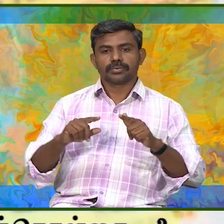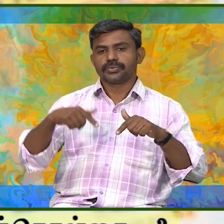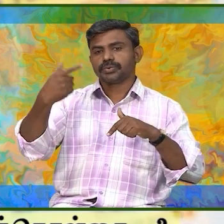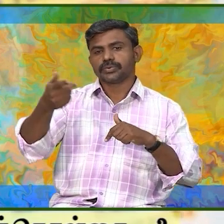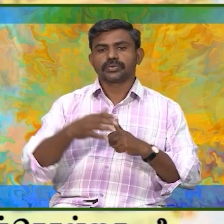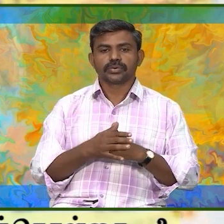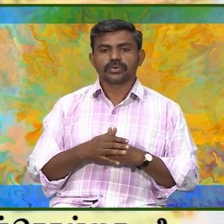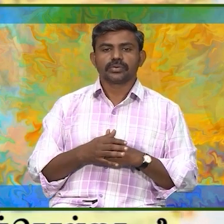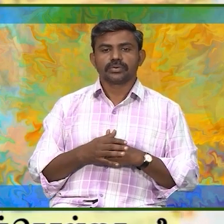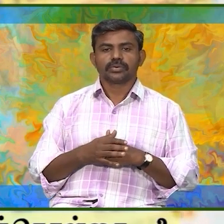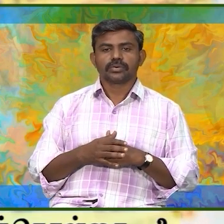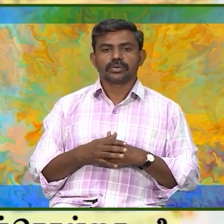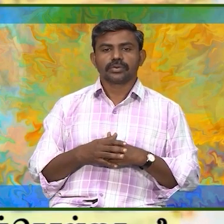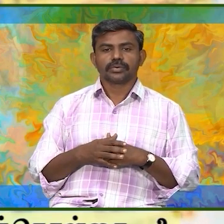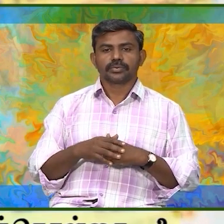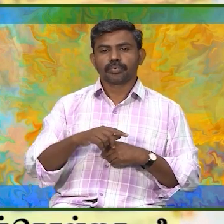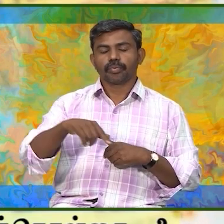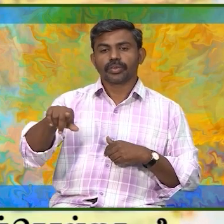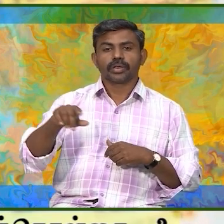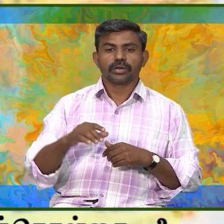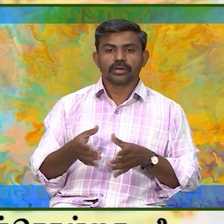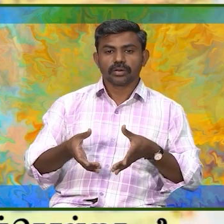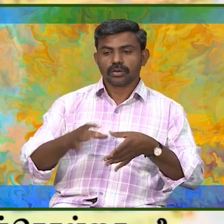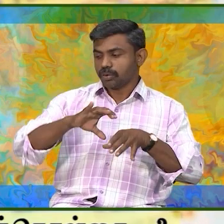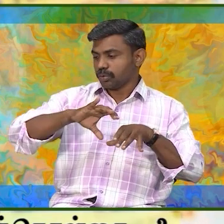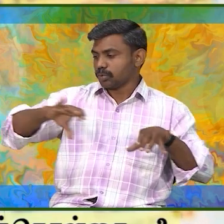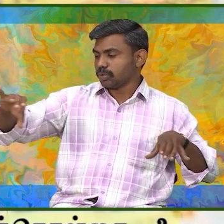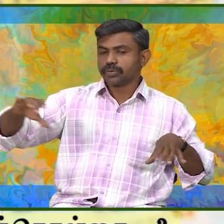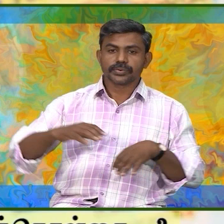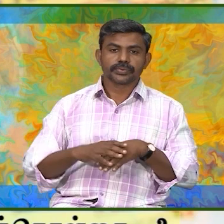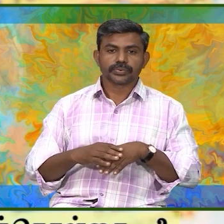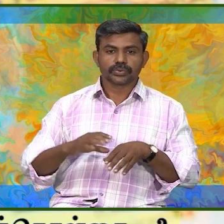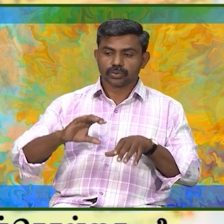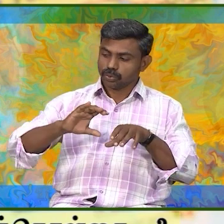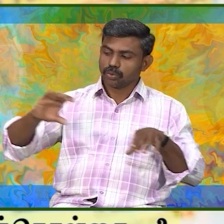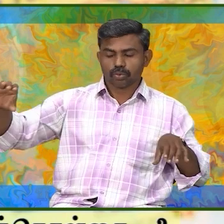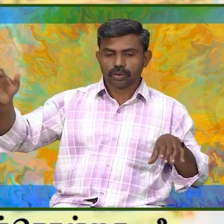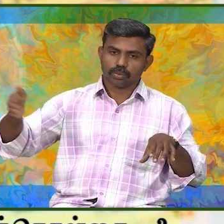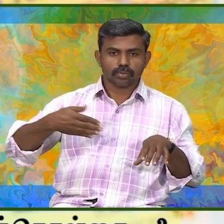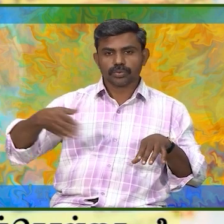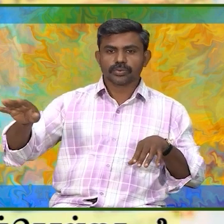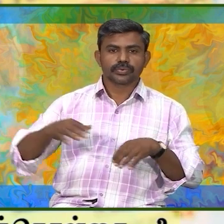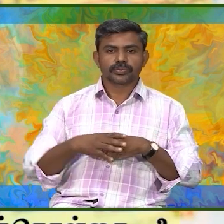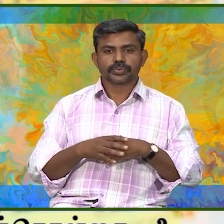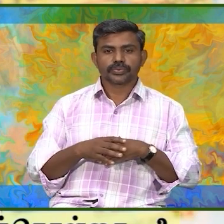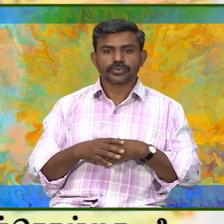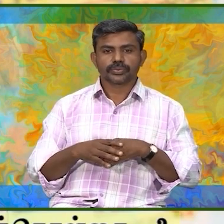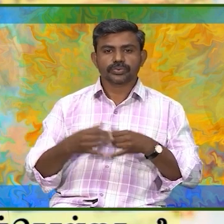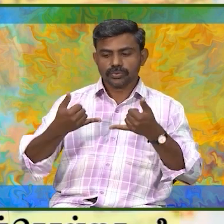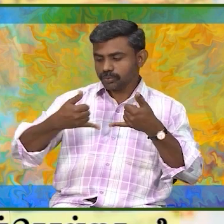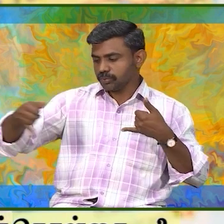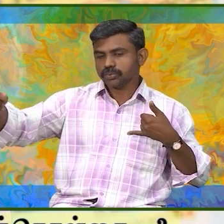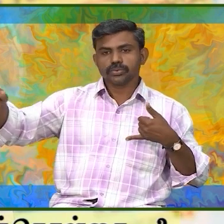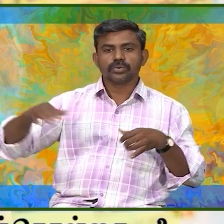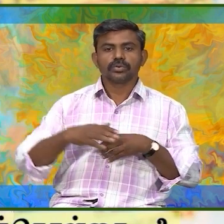நம்ம போகணும். உதாரணத்துக்கு எரிசக்தி இங்கேருந்து பக்கத்து நாட்டுக்கு போகணுன்னா குழாய்கள் மூலமாக தான் போகணும், தகவல் தொழில்நுட்பமும்